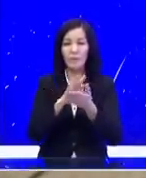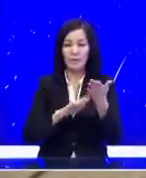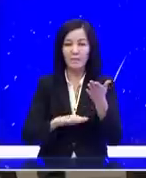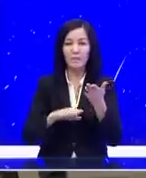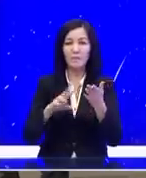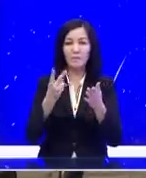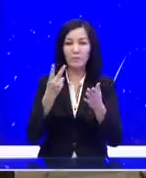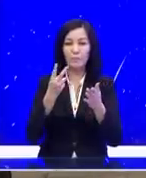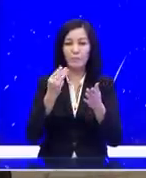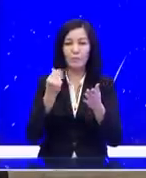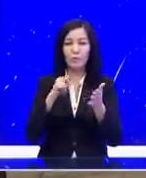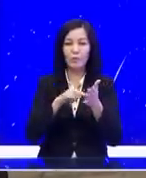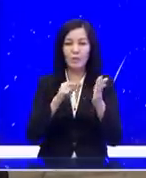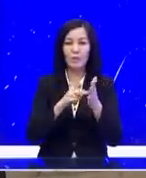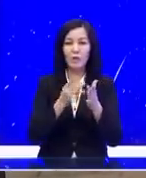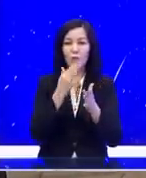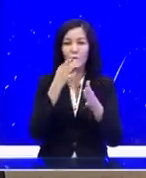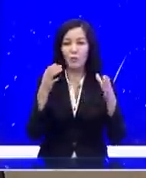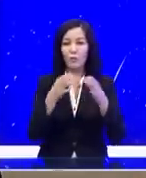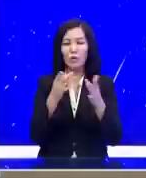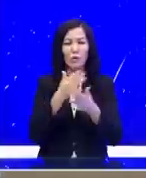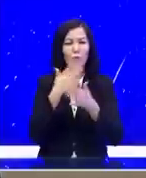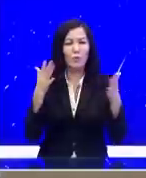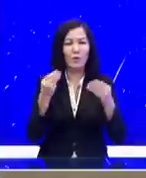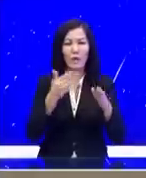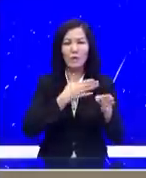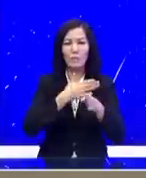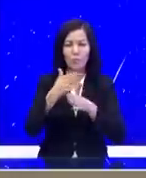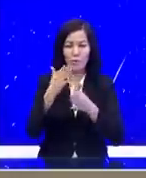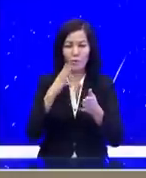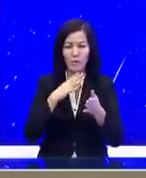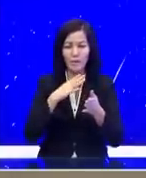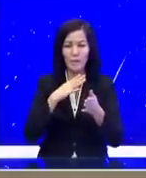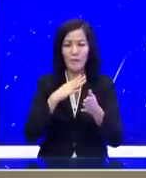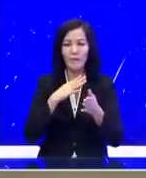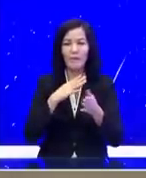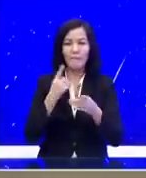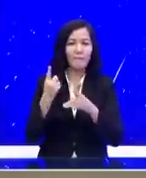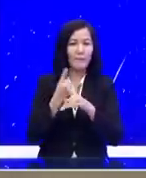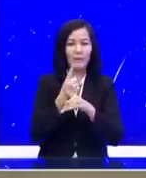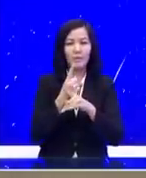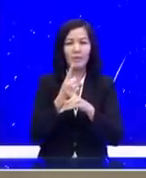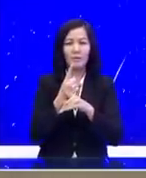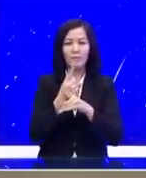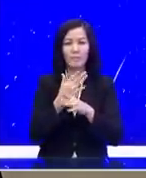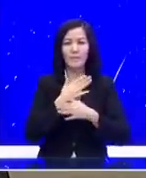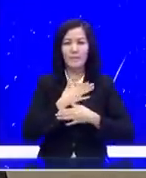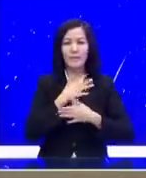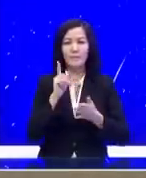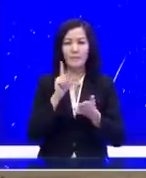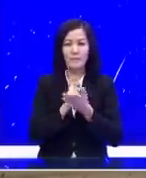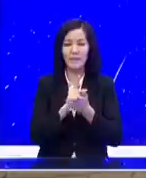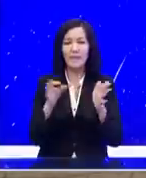Бюджеттен, ұлттық қордан қыруар ақша бөліп жатырмыз. Ең алдымен біздің алдымызда